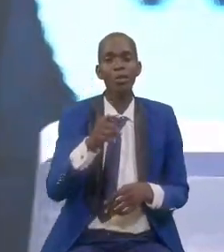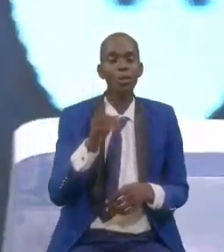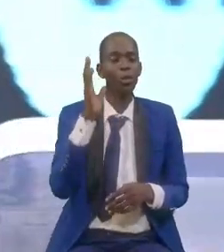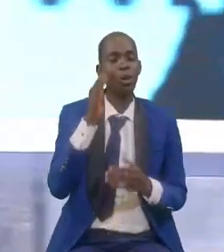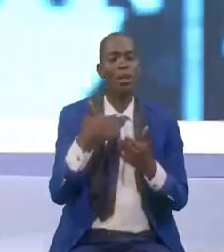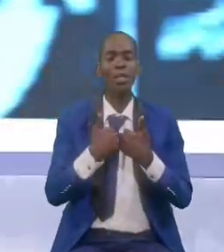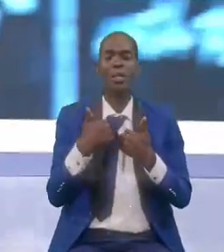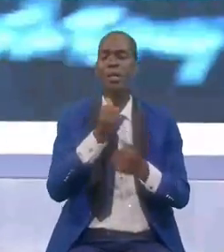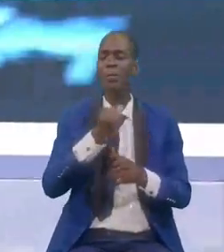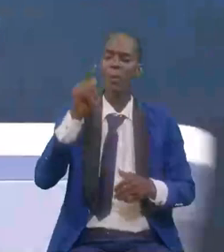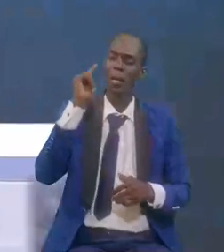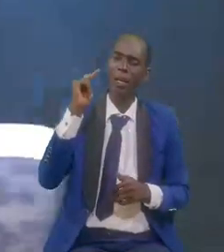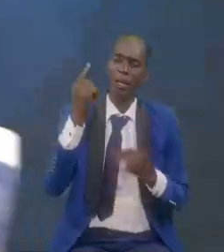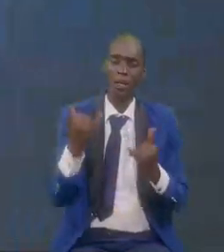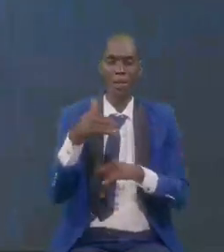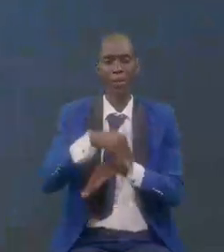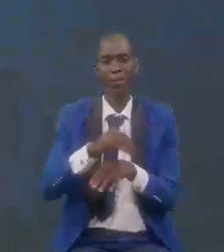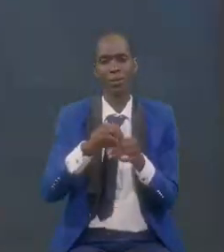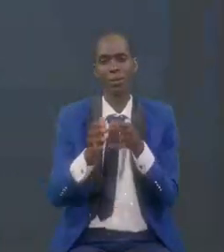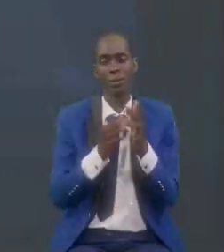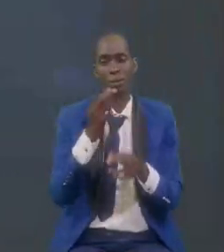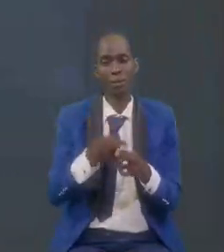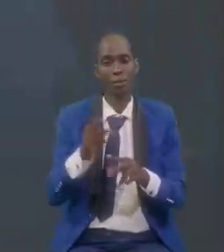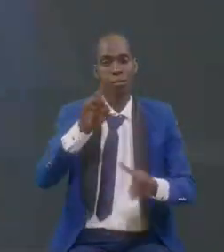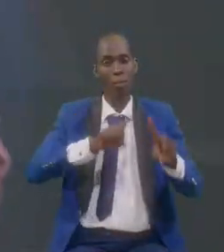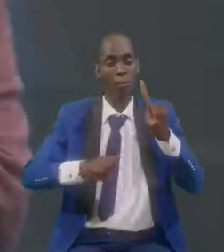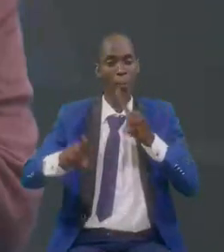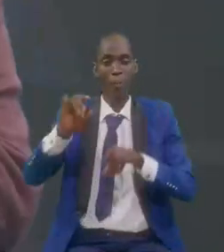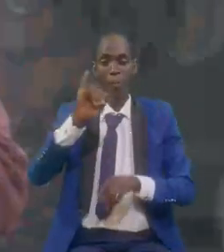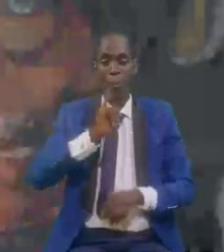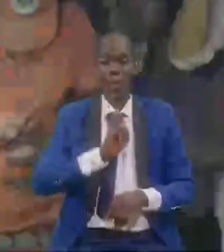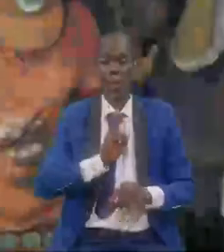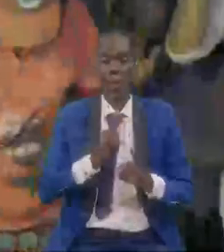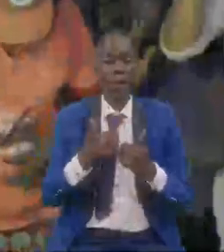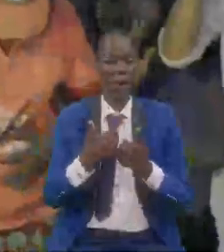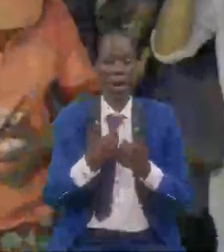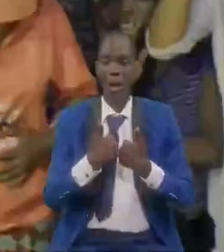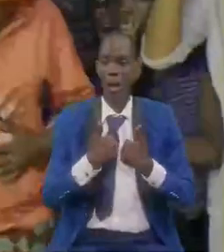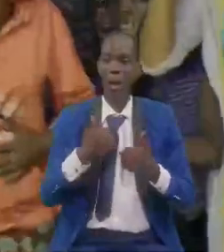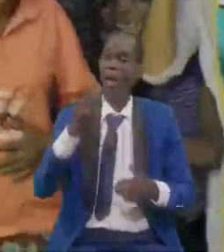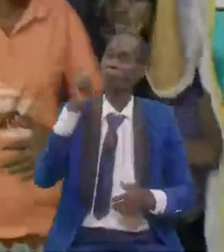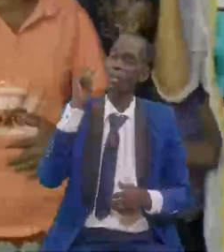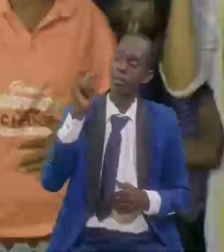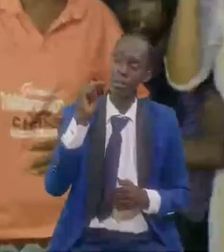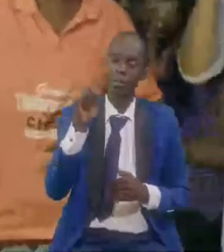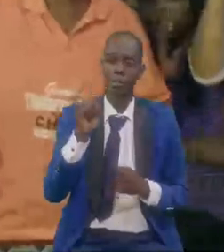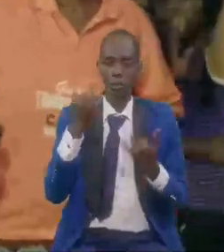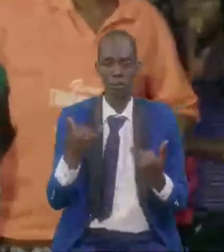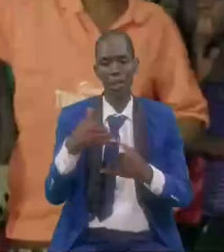Et tu auras un témoignage ce soir. J'ai un témoignage ce soir.